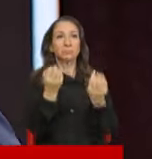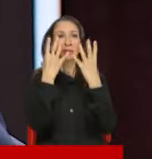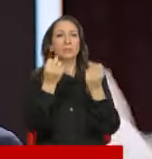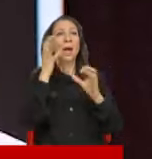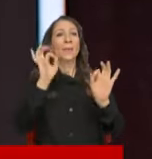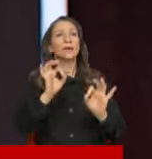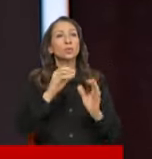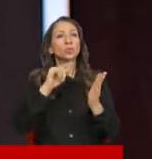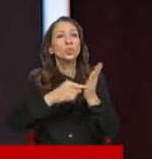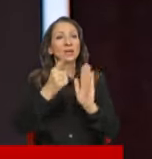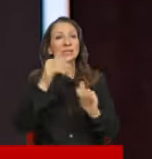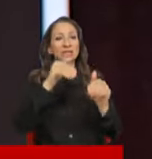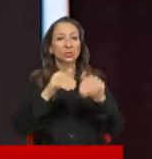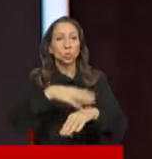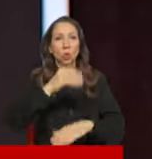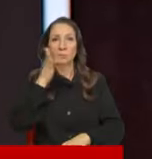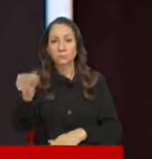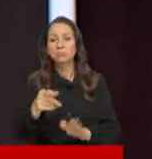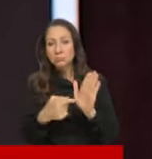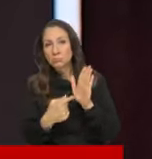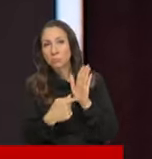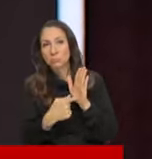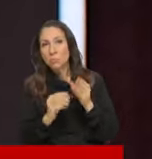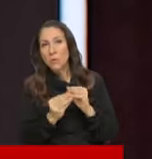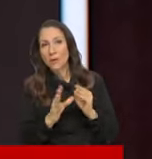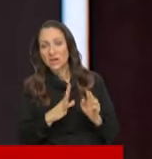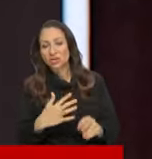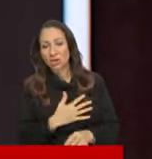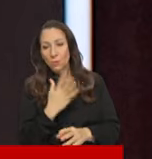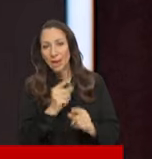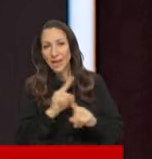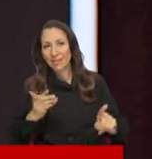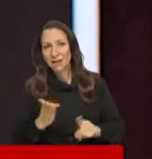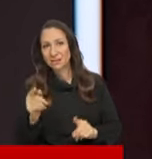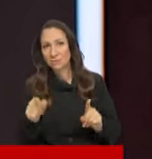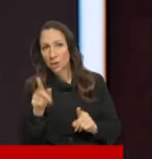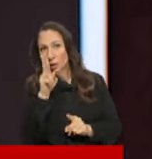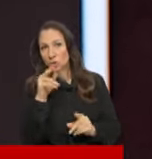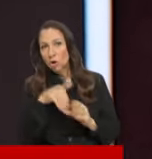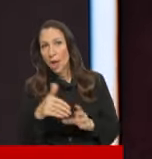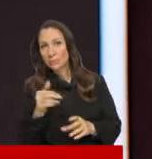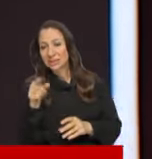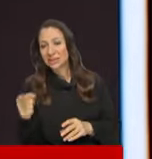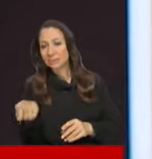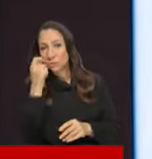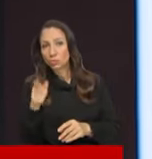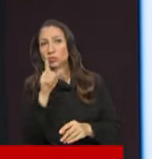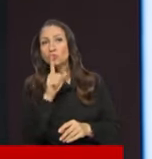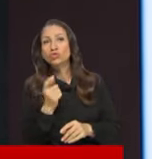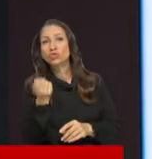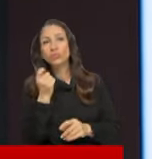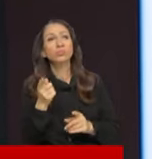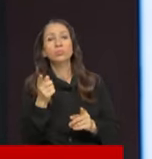hemen ıslak imzalı tutanakla Seçim Kuruluna gidip Diyoruz ki burada biz Cumhuriyet Halk Partisi olarak bu sandıkta 200 oy almışız ve bunun